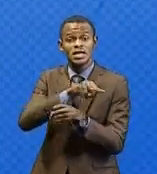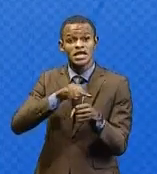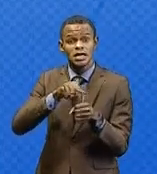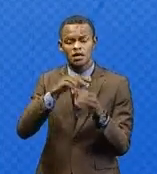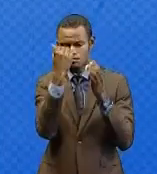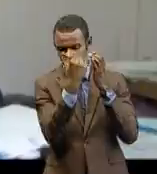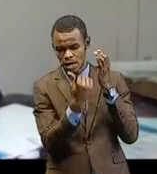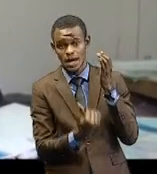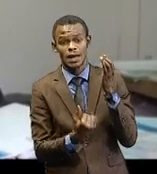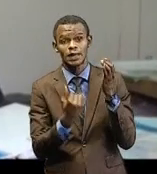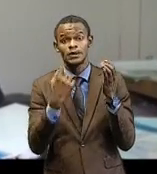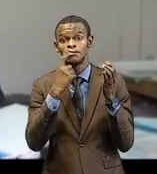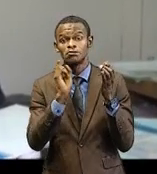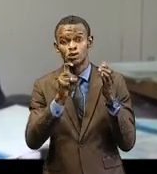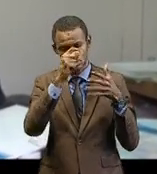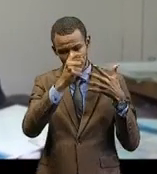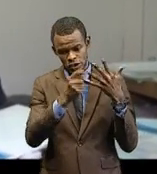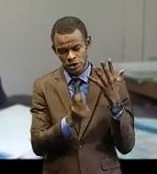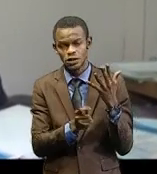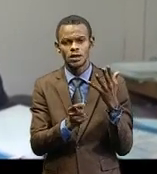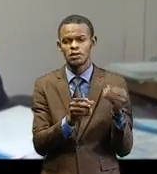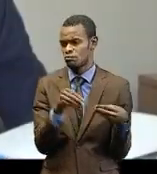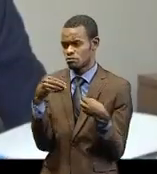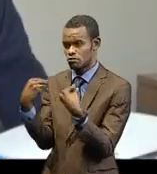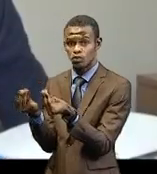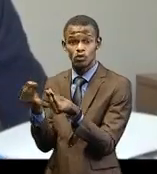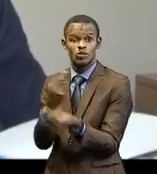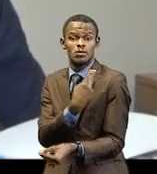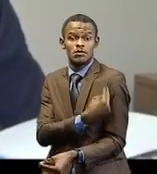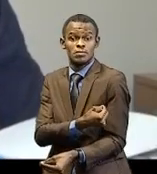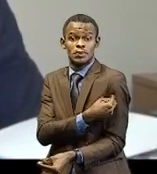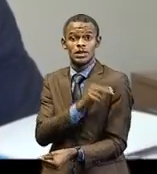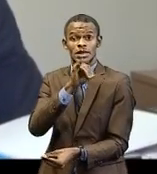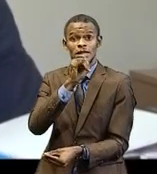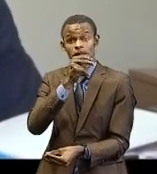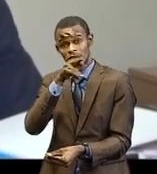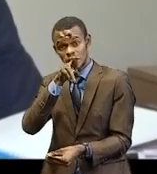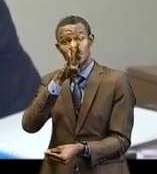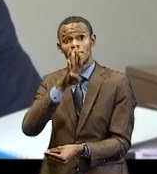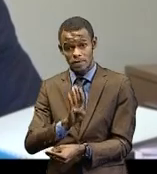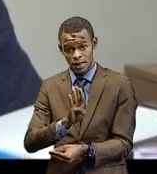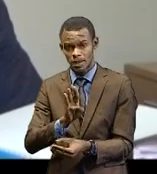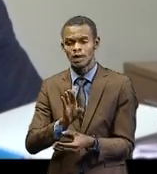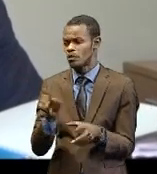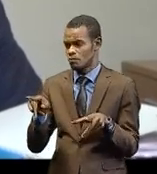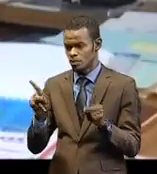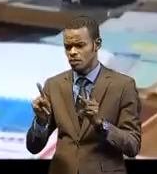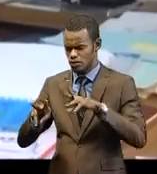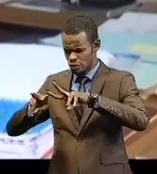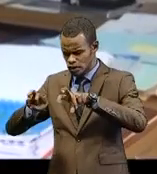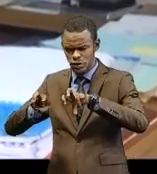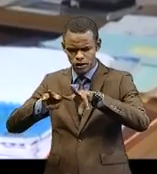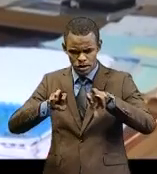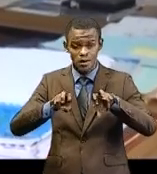bien précises, de permettre à l'UNRB de prendre le lead de contrôle qualité de